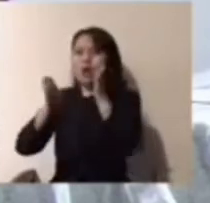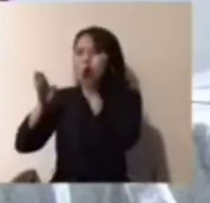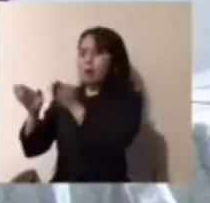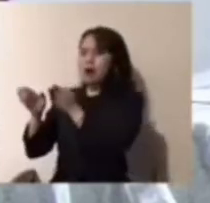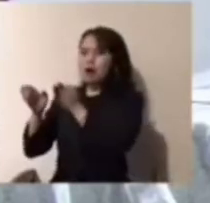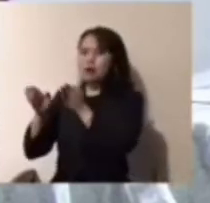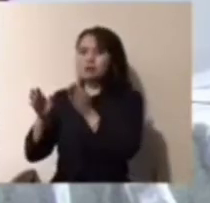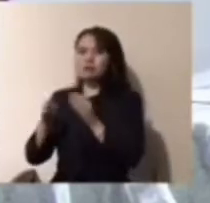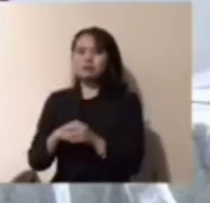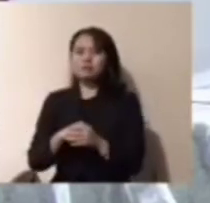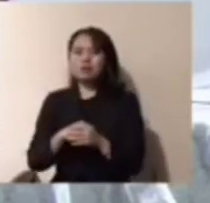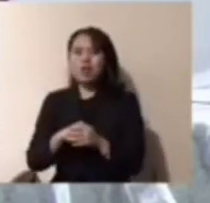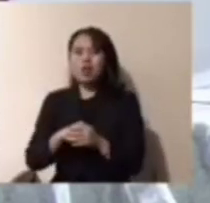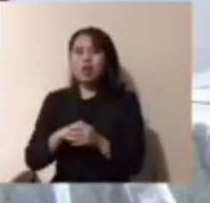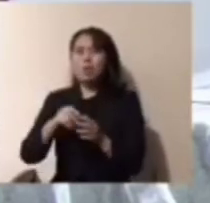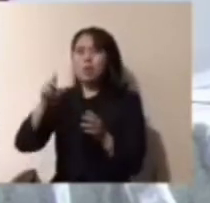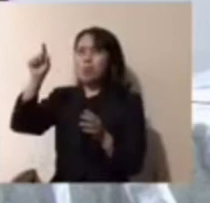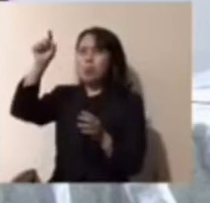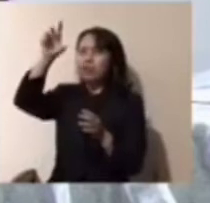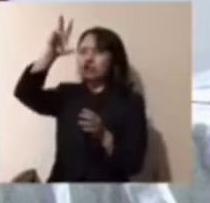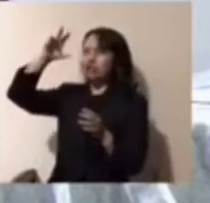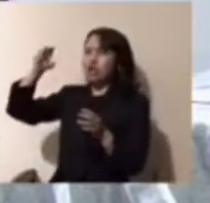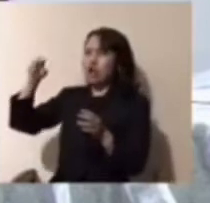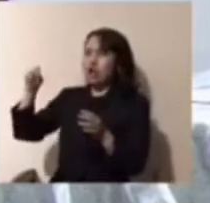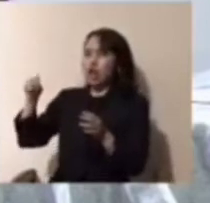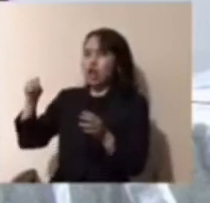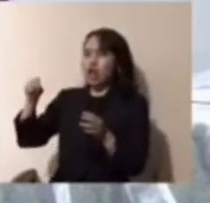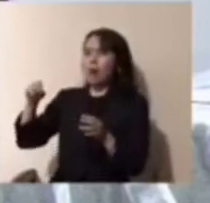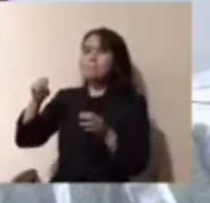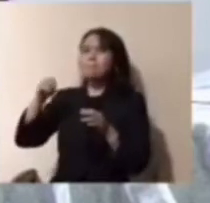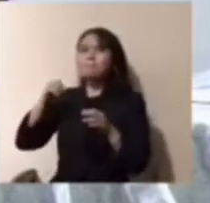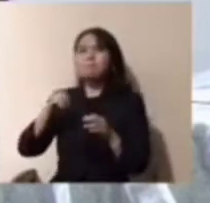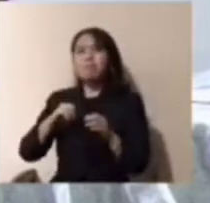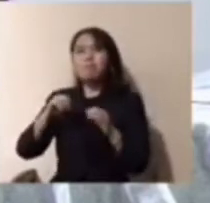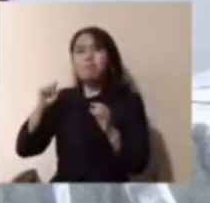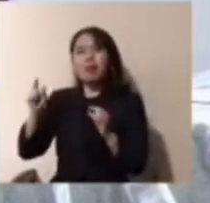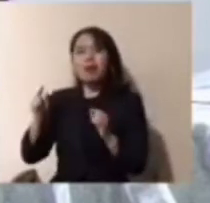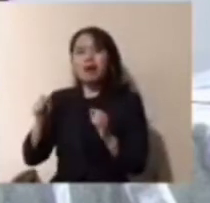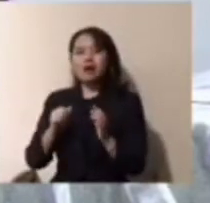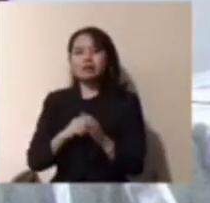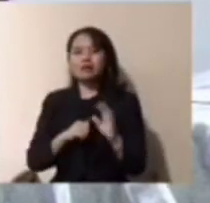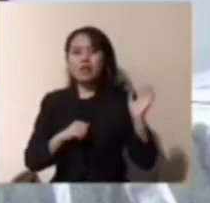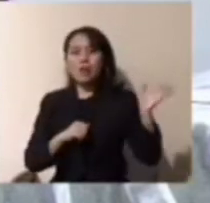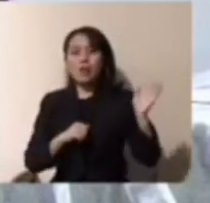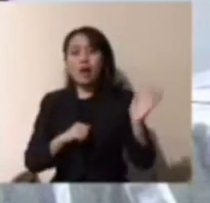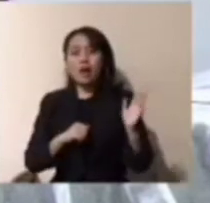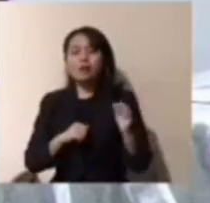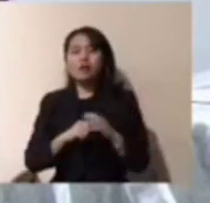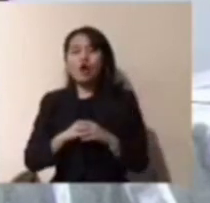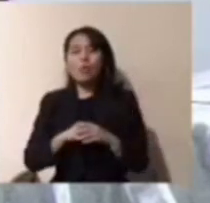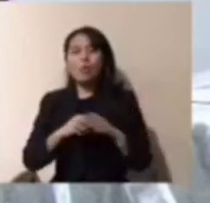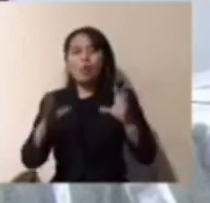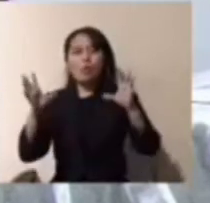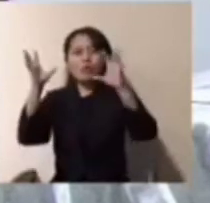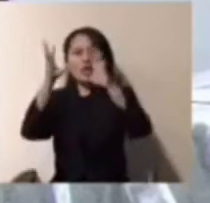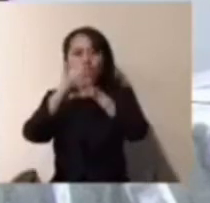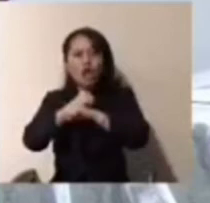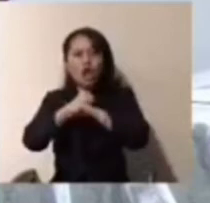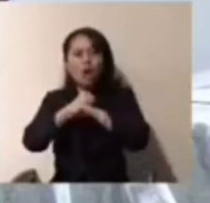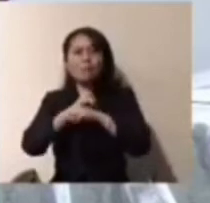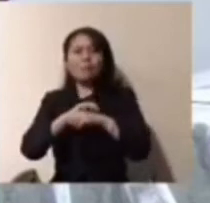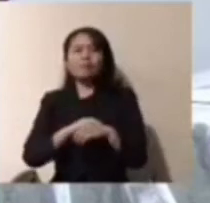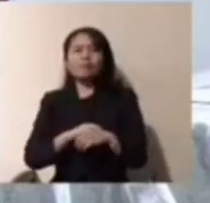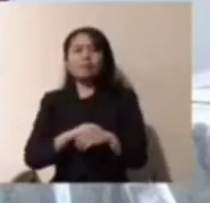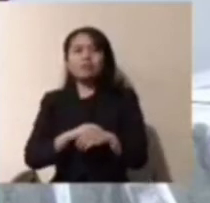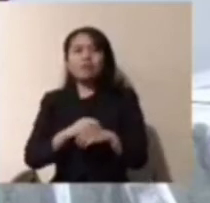barat, tempat tenggelamnya matahari yang membuat dunia ini gelap, lambang